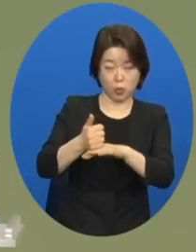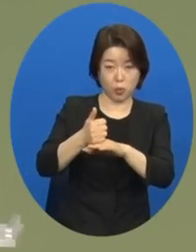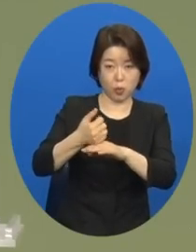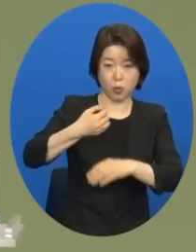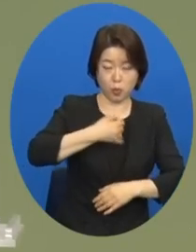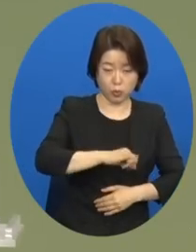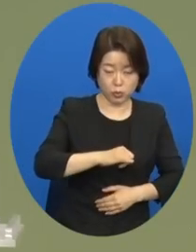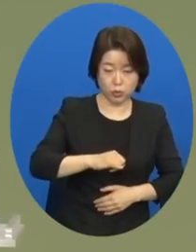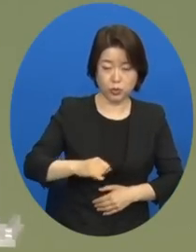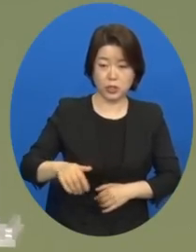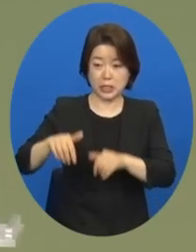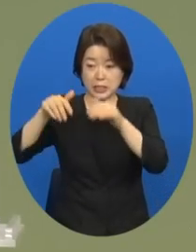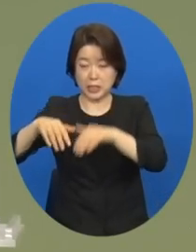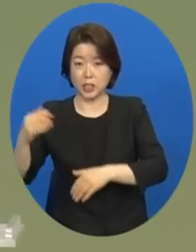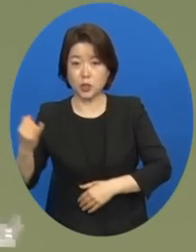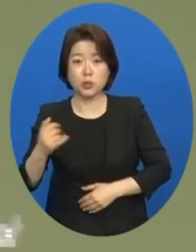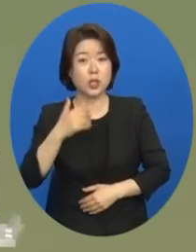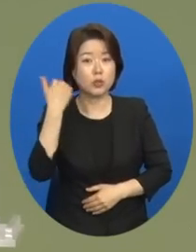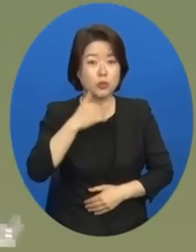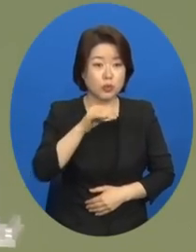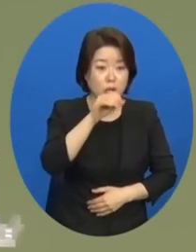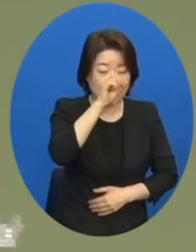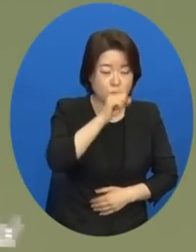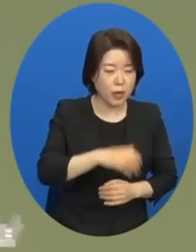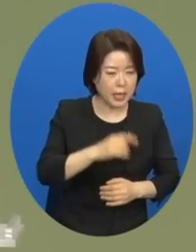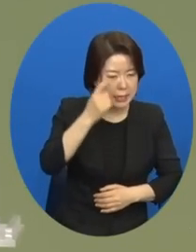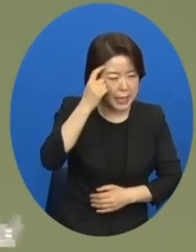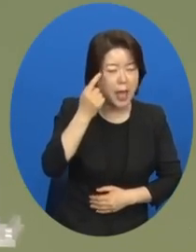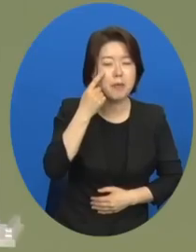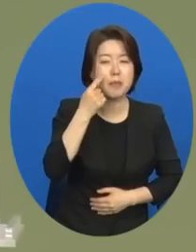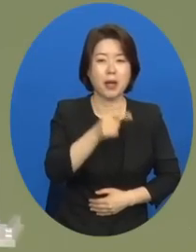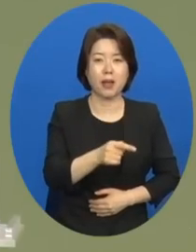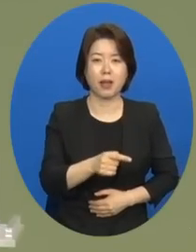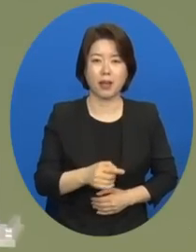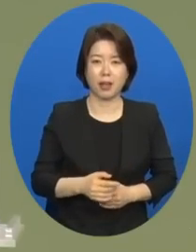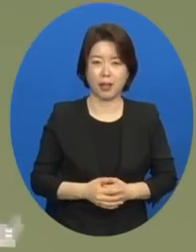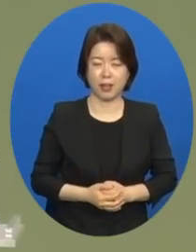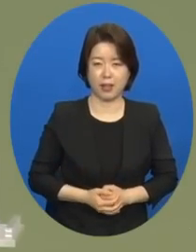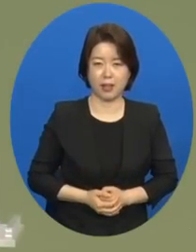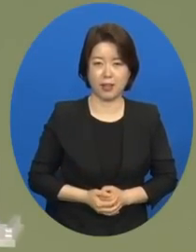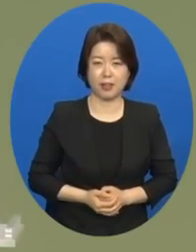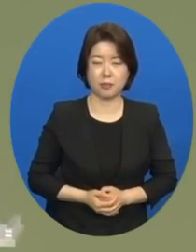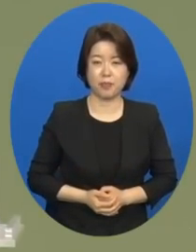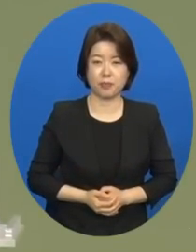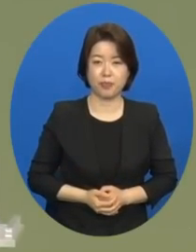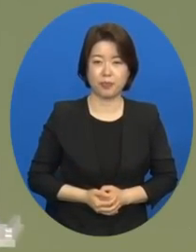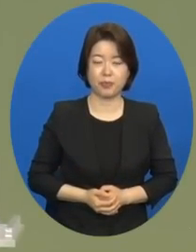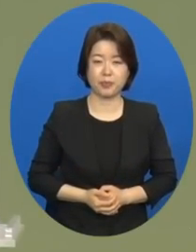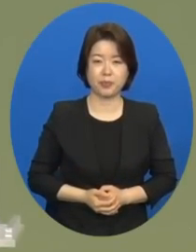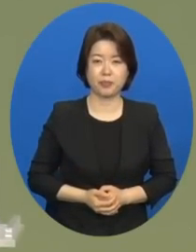누가 좋아요 한번 해 보시라고 그래서 이렇게